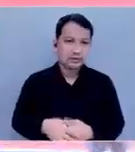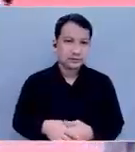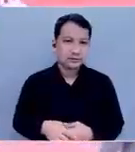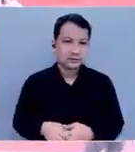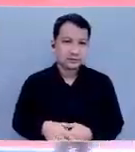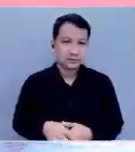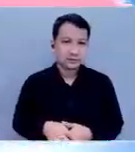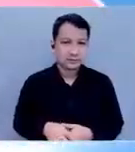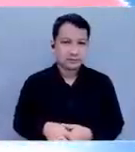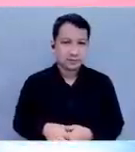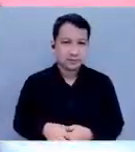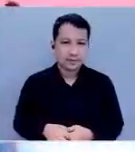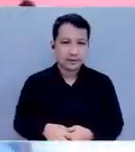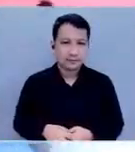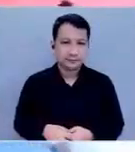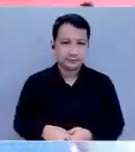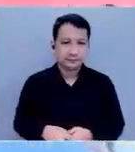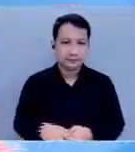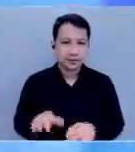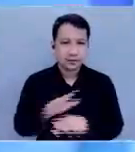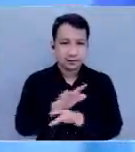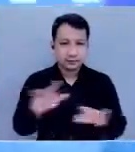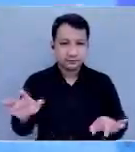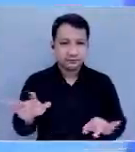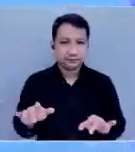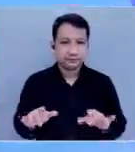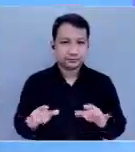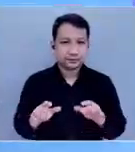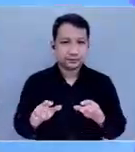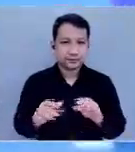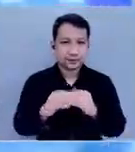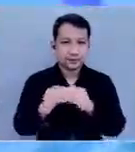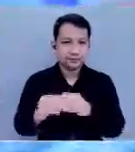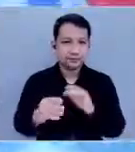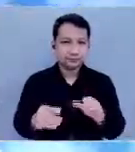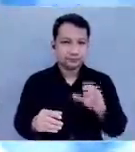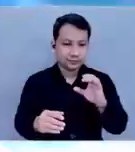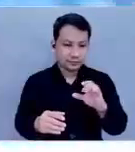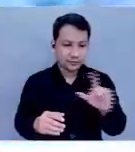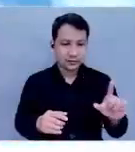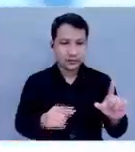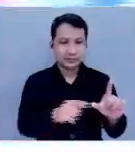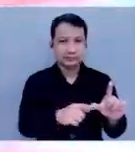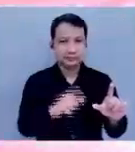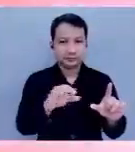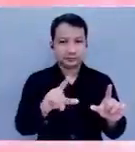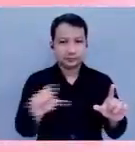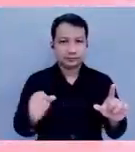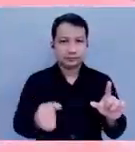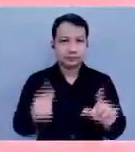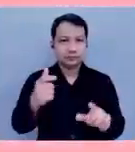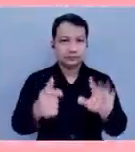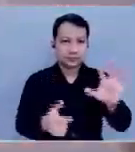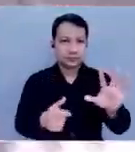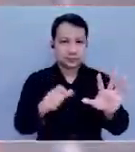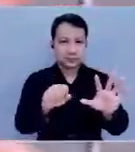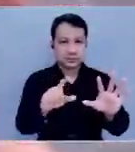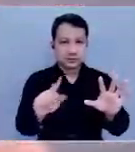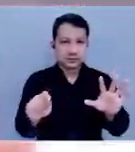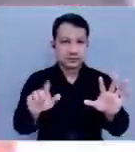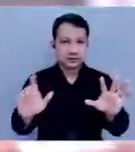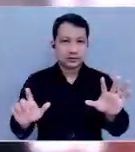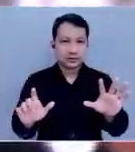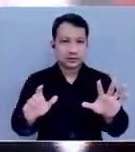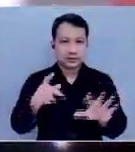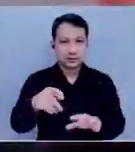At nanatili namang walang talo ang league leaders na Creamline Cool Smashers. Umabot ng 5 sets ang laban nila kontra sa